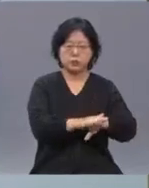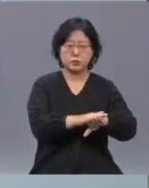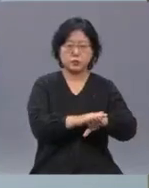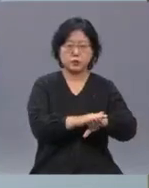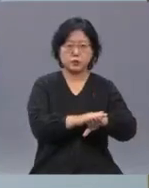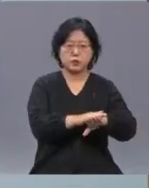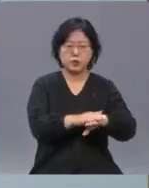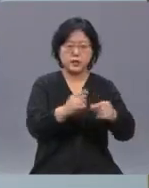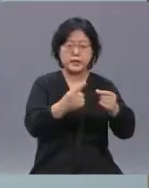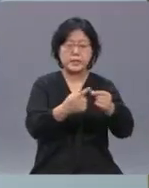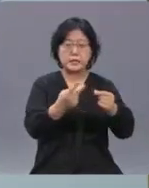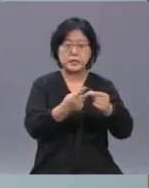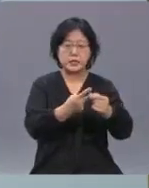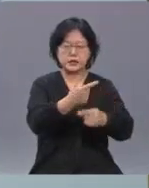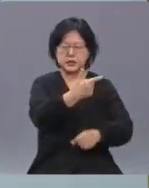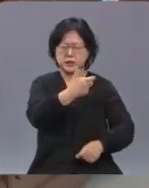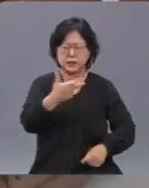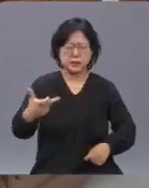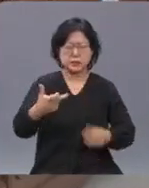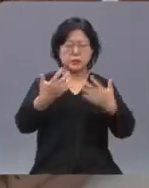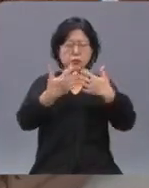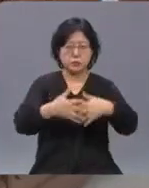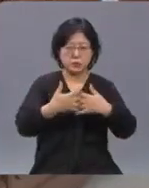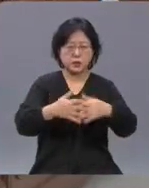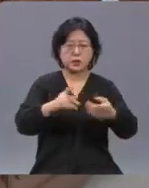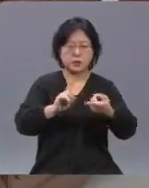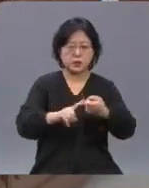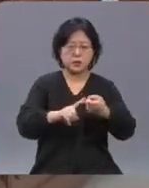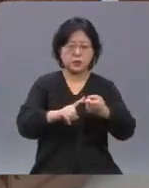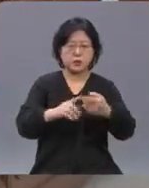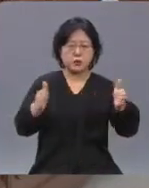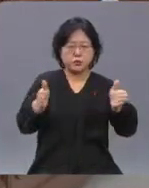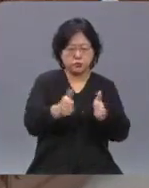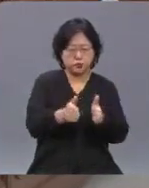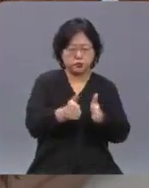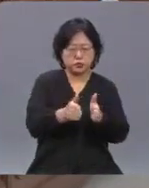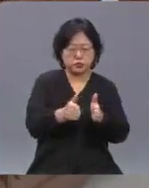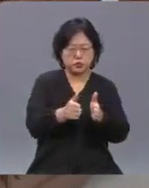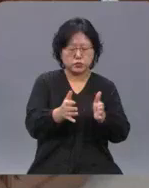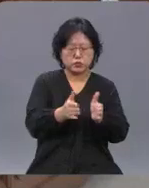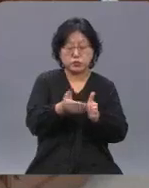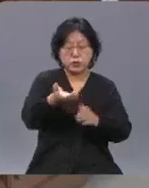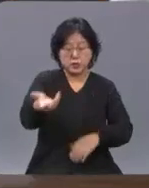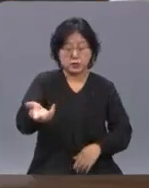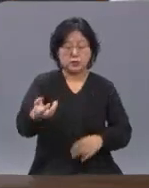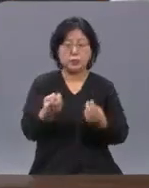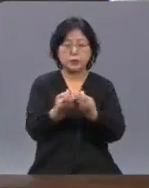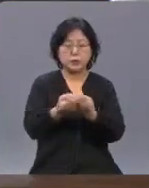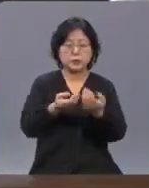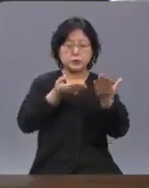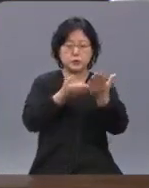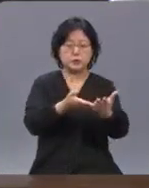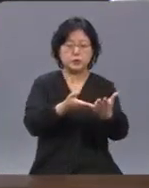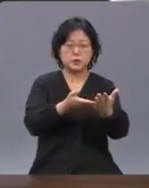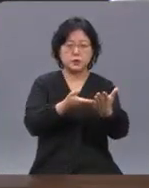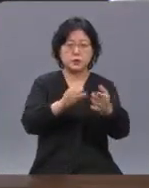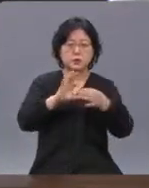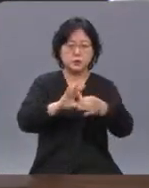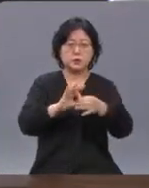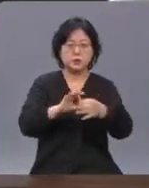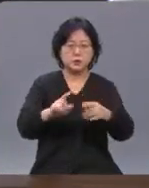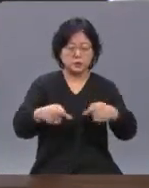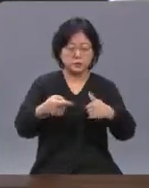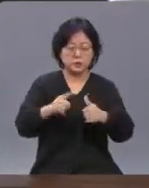보존 1 2순위인 큰 공장 등은 총소 축소 이전하는 등의 방안을 제시했습니다 이와